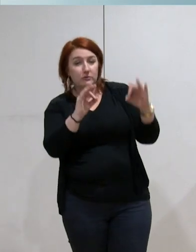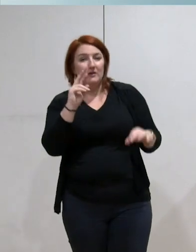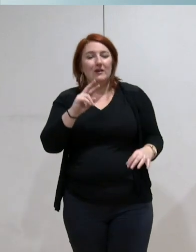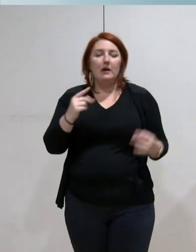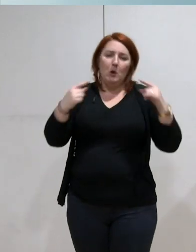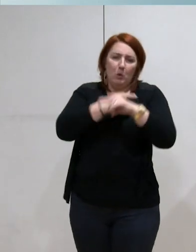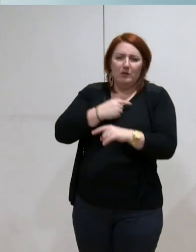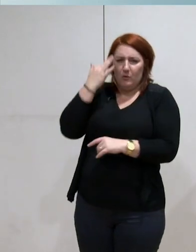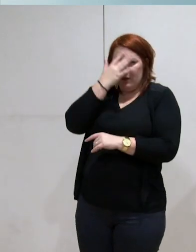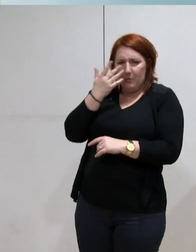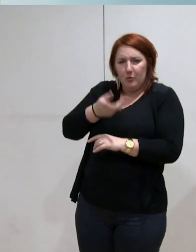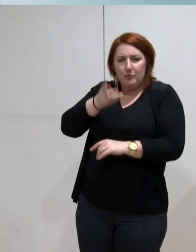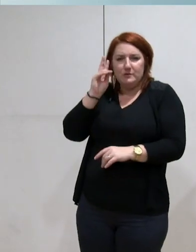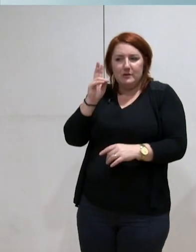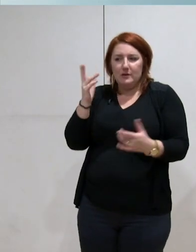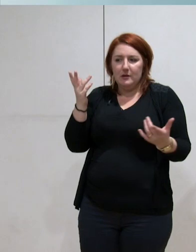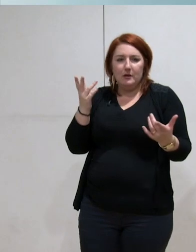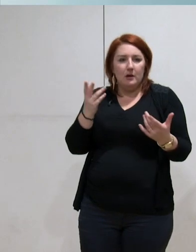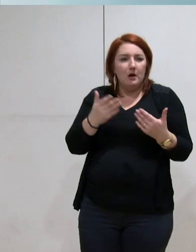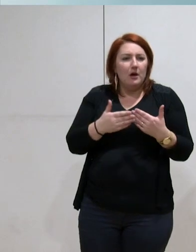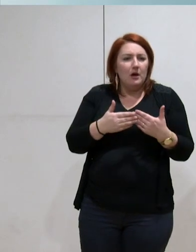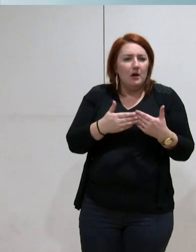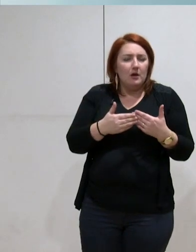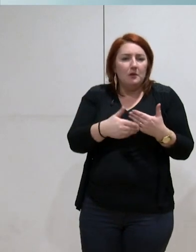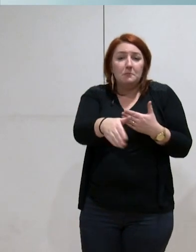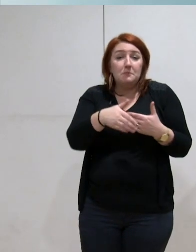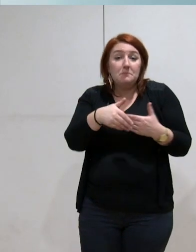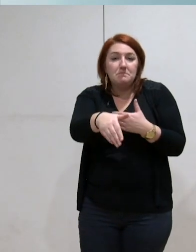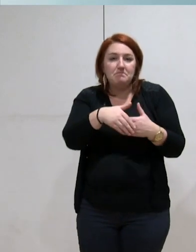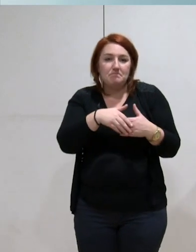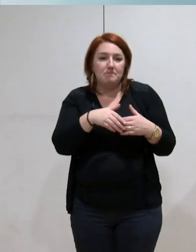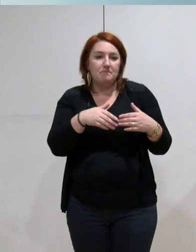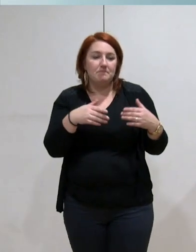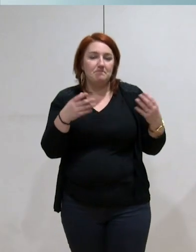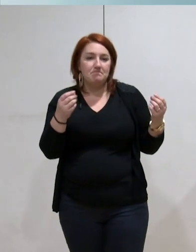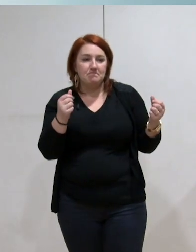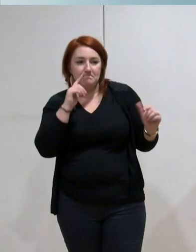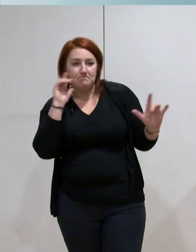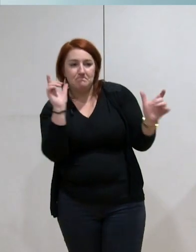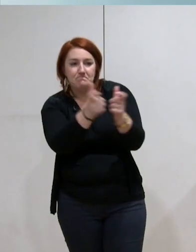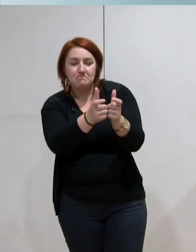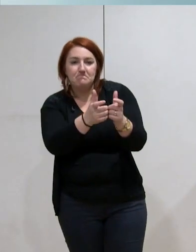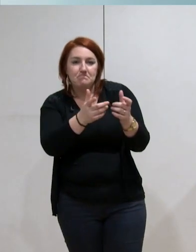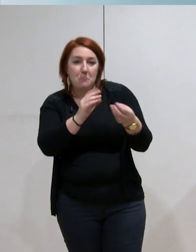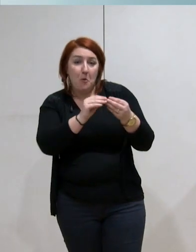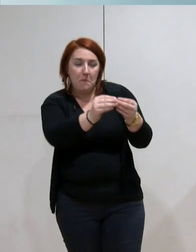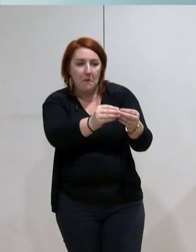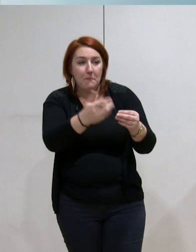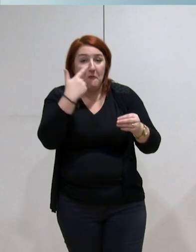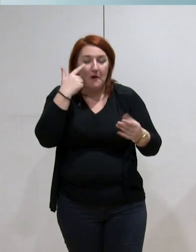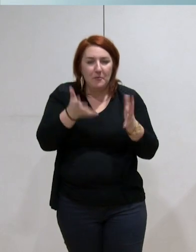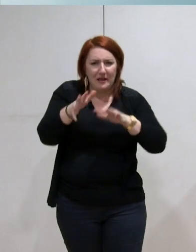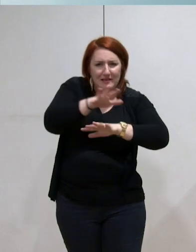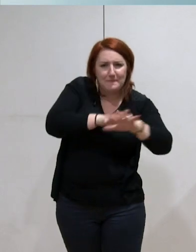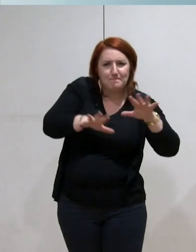le fait d'y trouver au Pas de la miande demain mais ça on verra et quand on va commencer à regarder les travaux d'aménagement